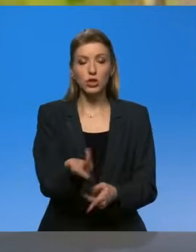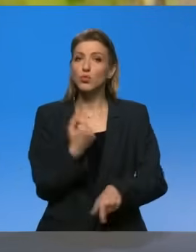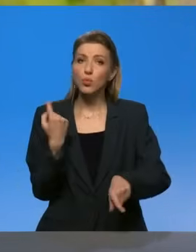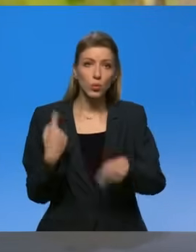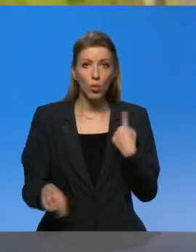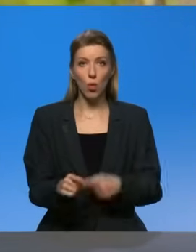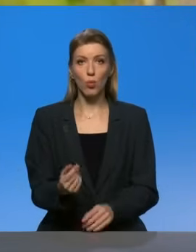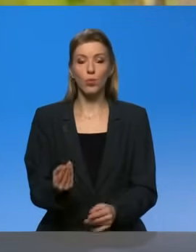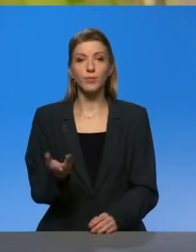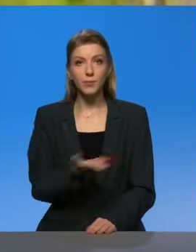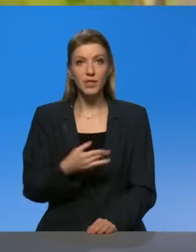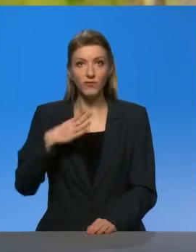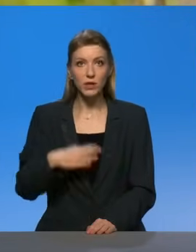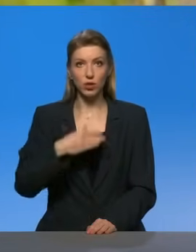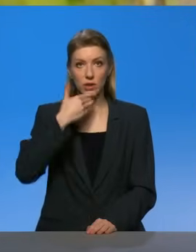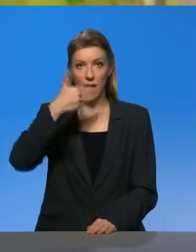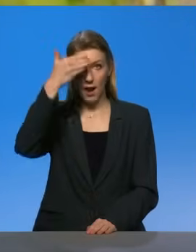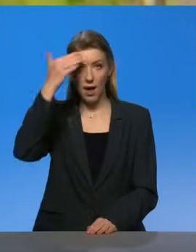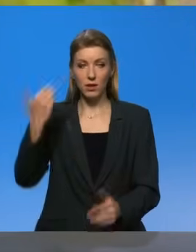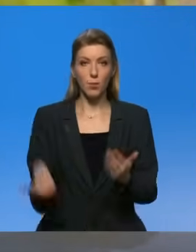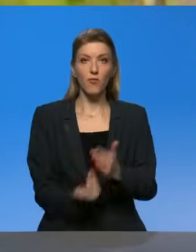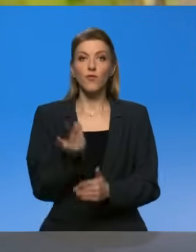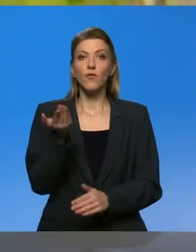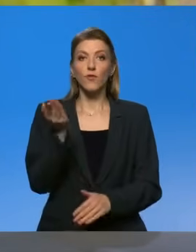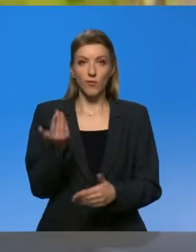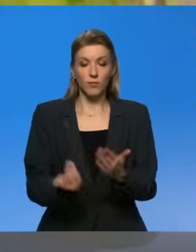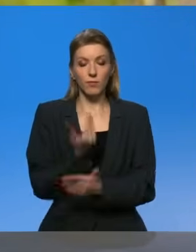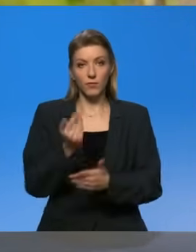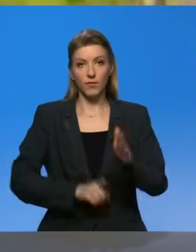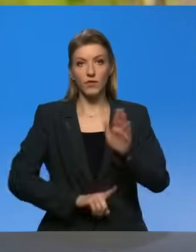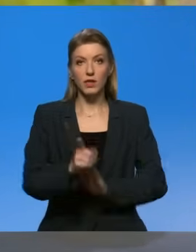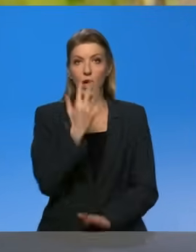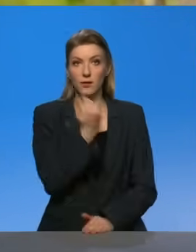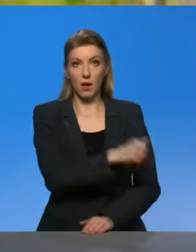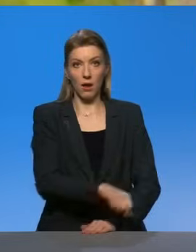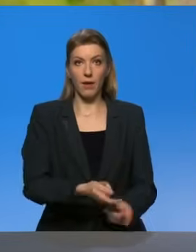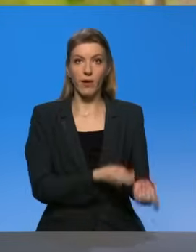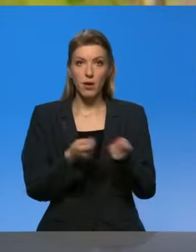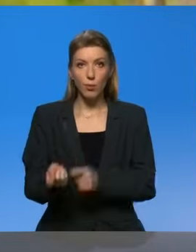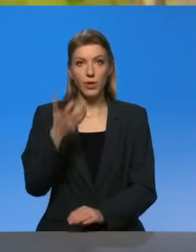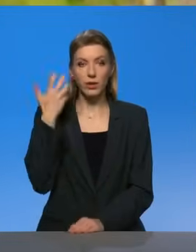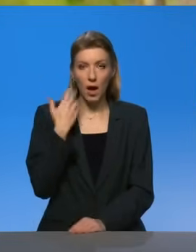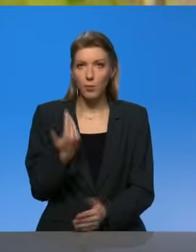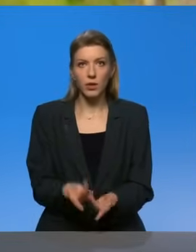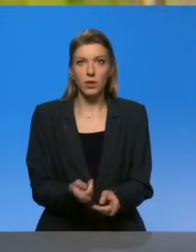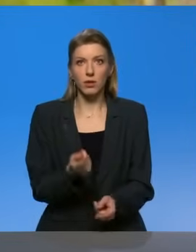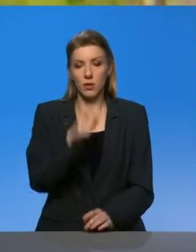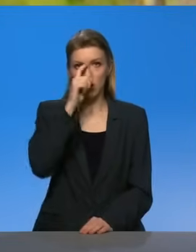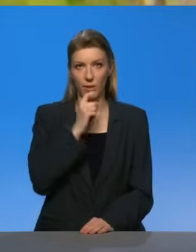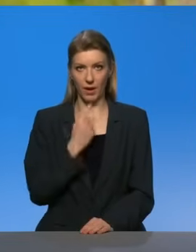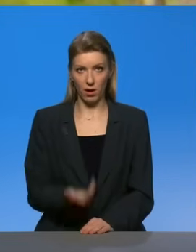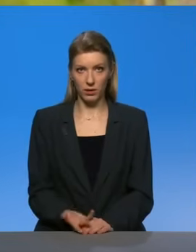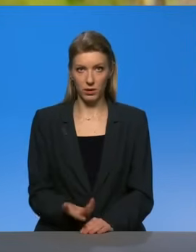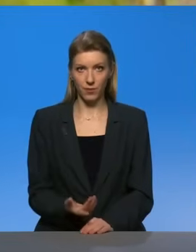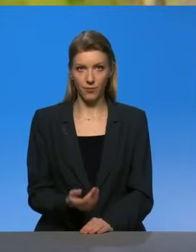летом опять возобновить импорт. Яблоки непонятно из чего и так дальше. А и заново